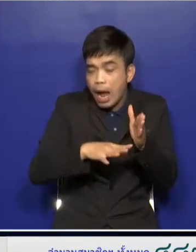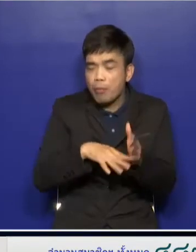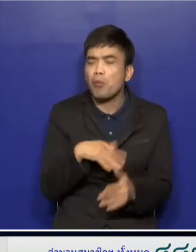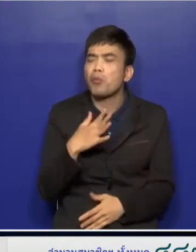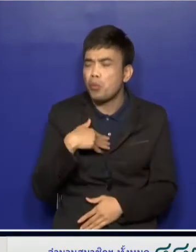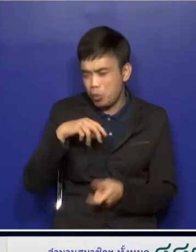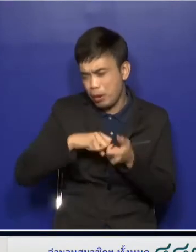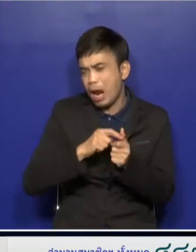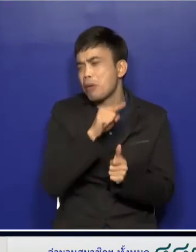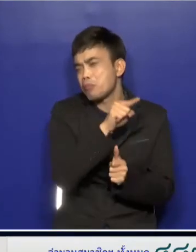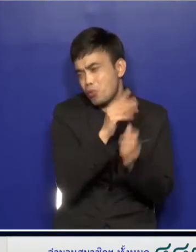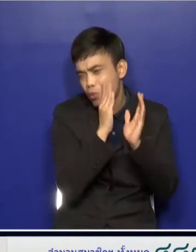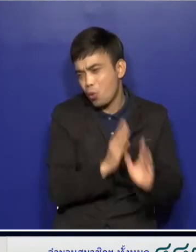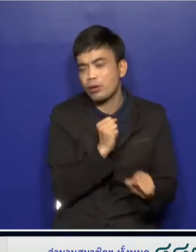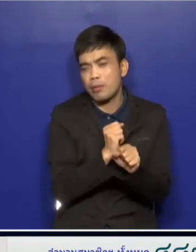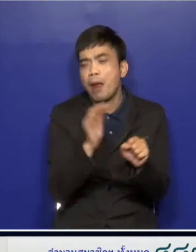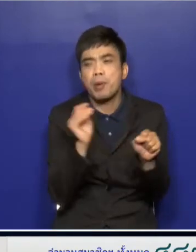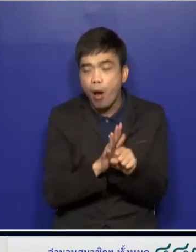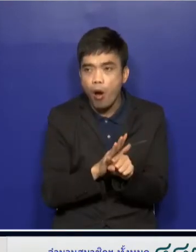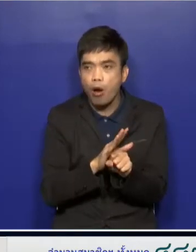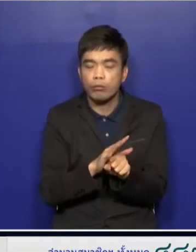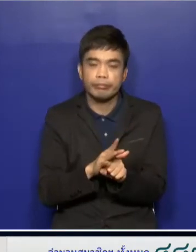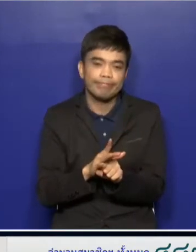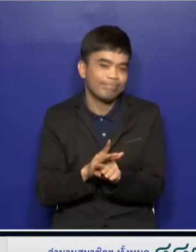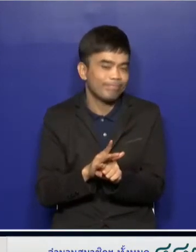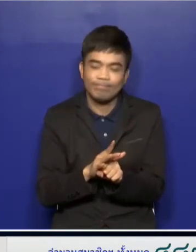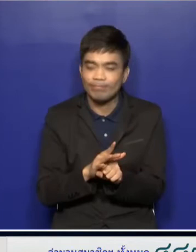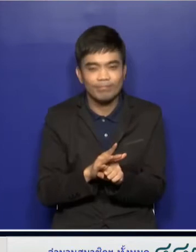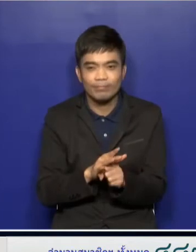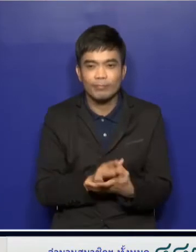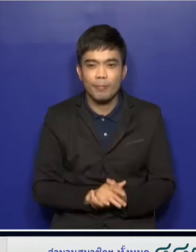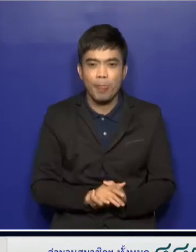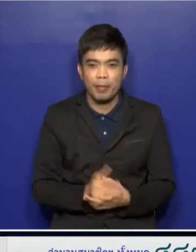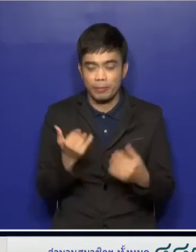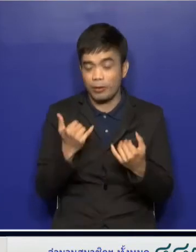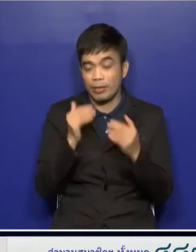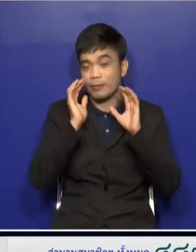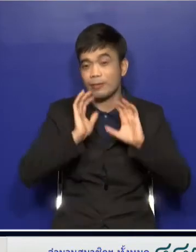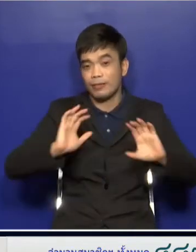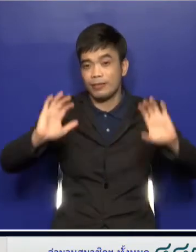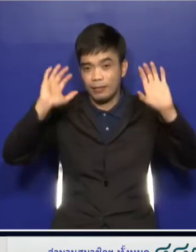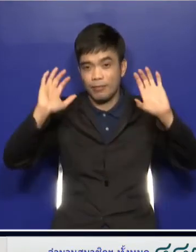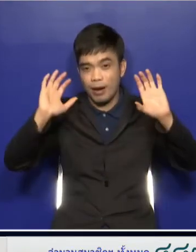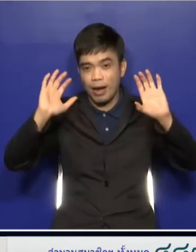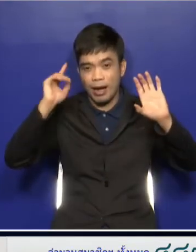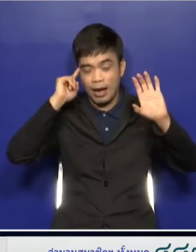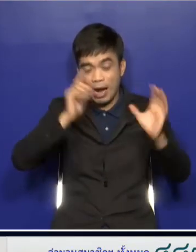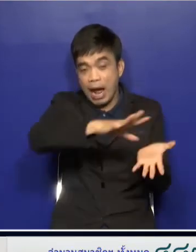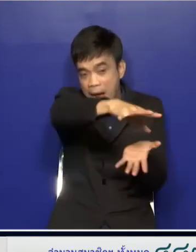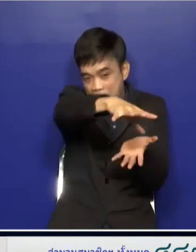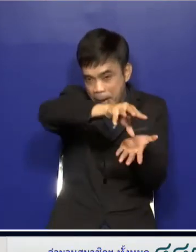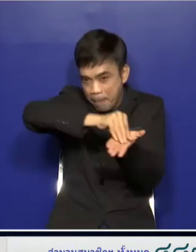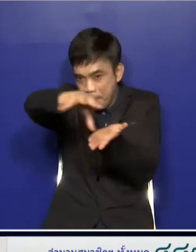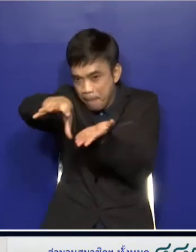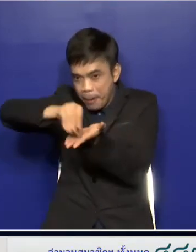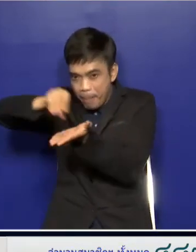เราดีเซนทรัลไลซ์แล้วเราโอเพนออกไปนะครับคือรัฐเนี่ยถนัดเรื่องโอเปอเรชั่นรวบรวมข้อมูลทั้งหมดเลย